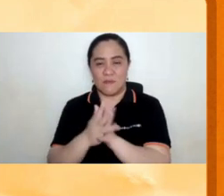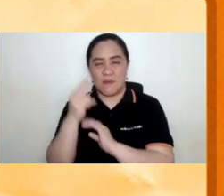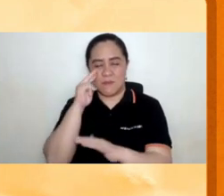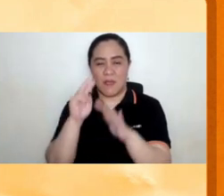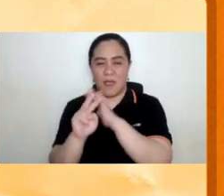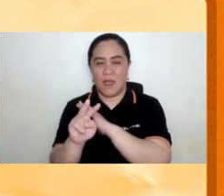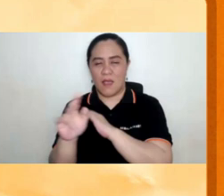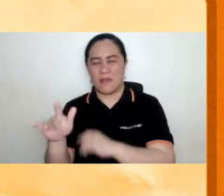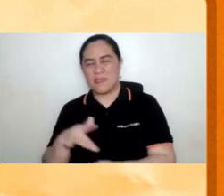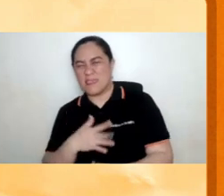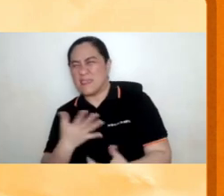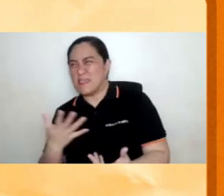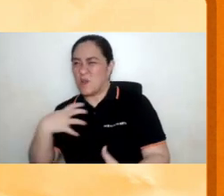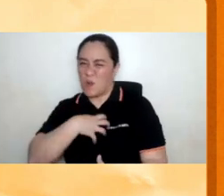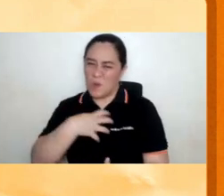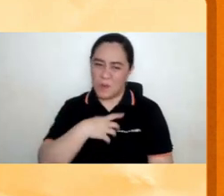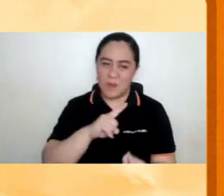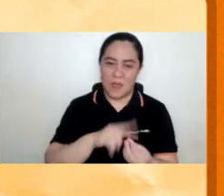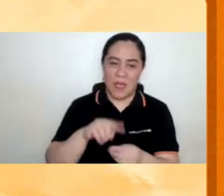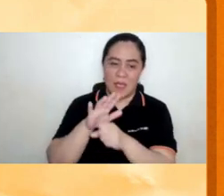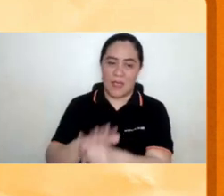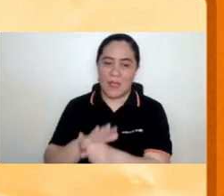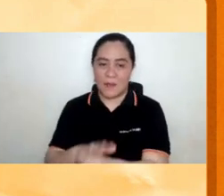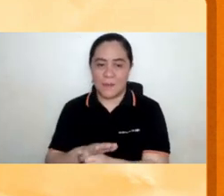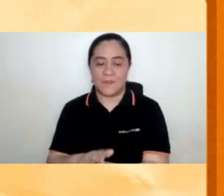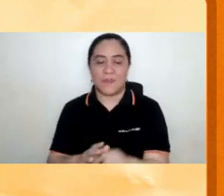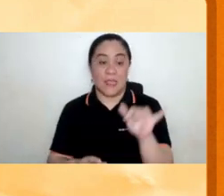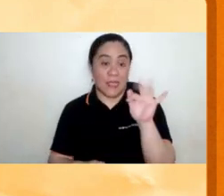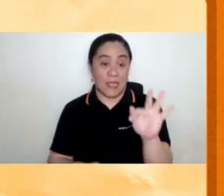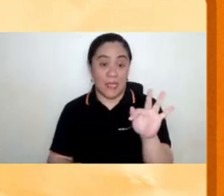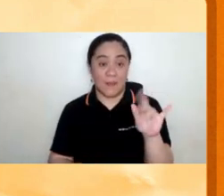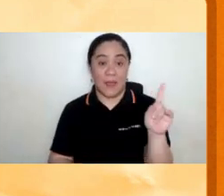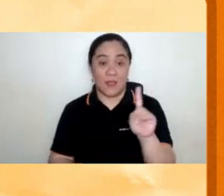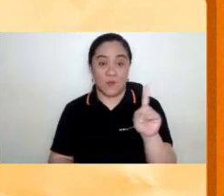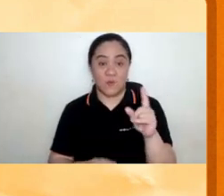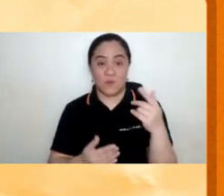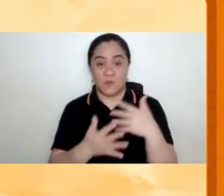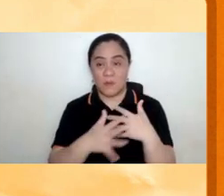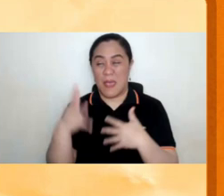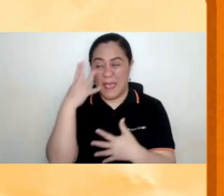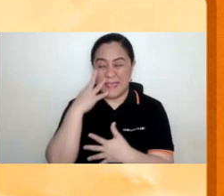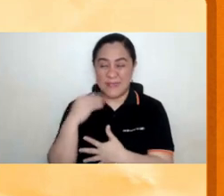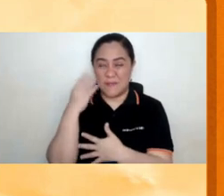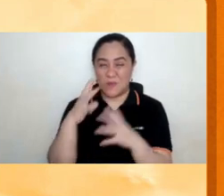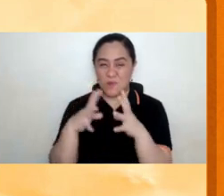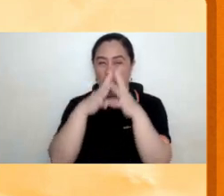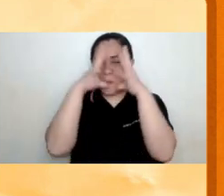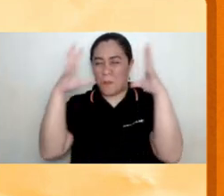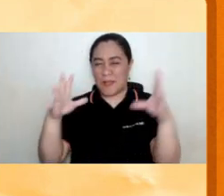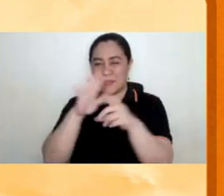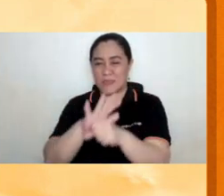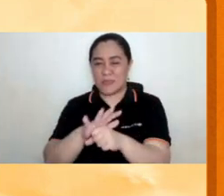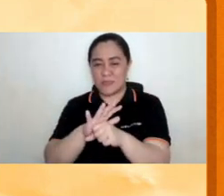ang stress. Ayon sa mga iba't ibang pagsusuri, napag-alaman na ang tuloy-tuloy na pagdanas ng matinding stress ay nagpapalaki ng